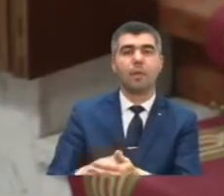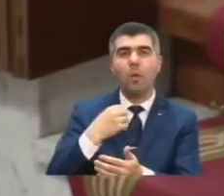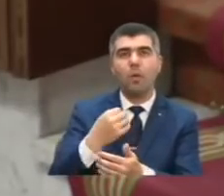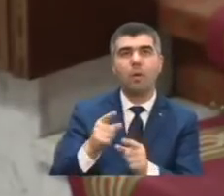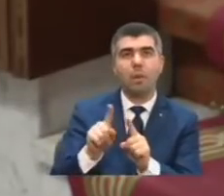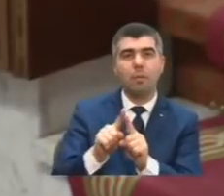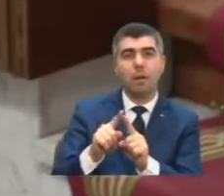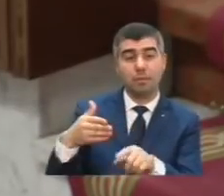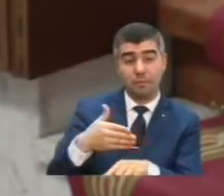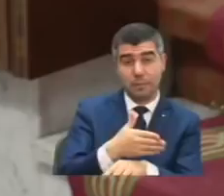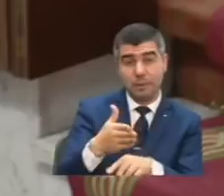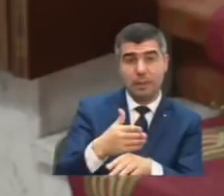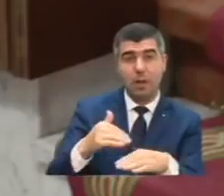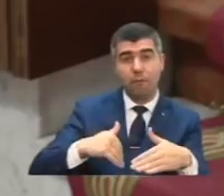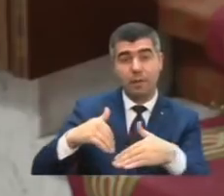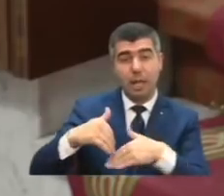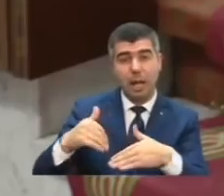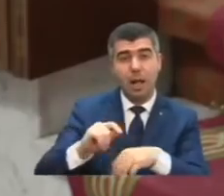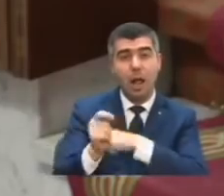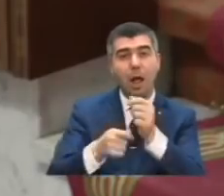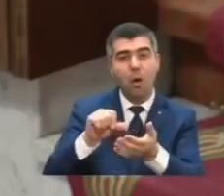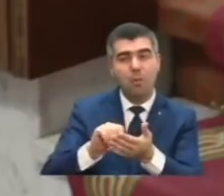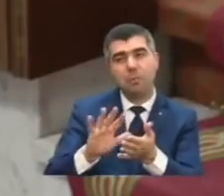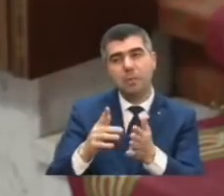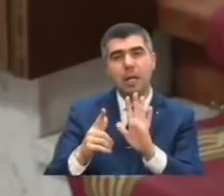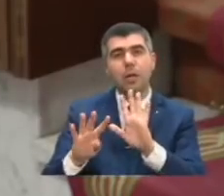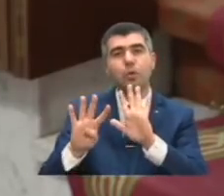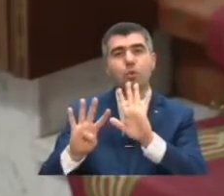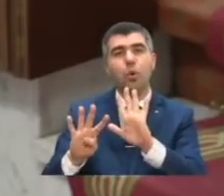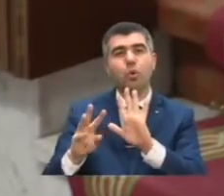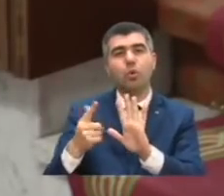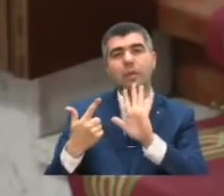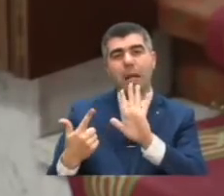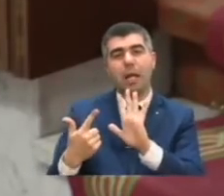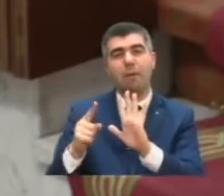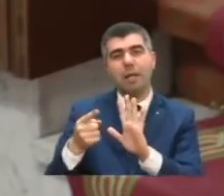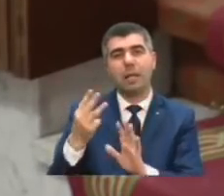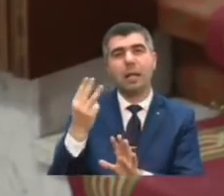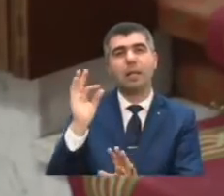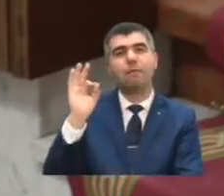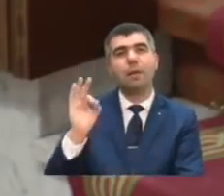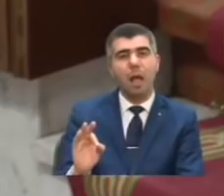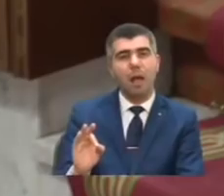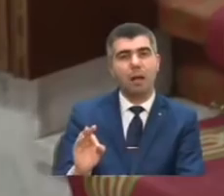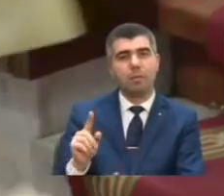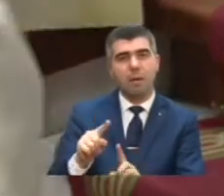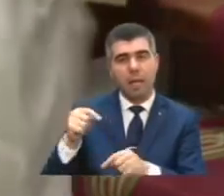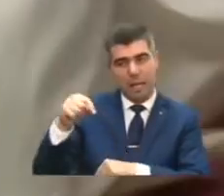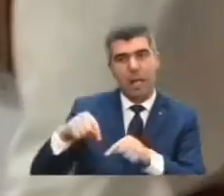بنسبه الولوج، نسبه الولوج الاجماليه ها تنتكلموا على 79.3% بطبيعه الحال ما بعد الاختلافات لان